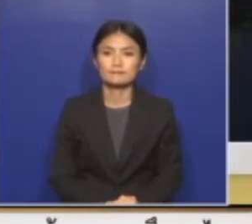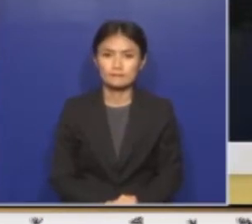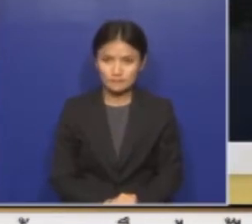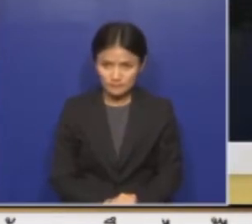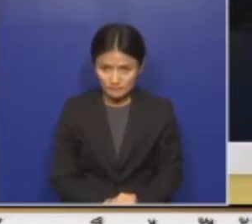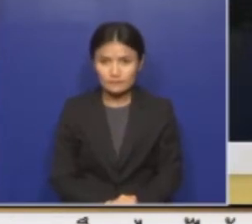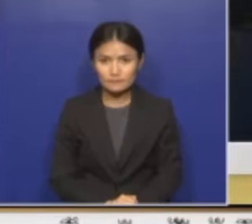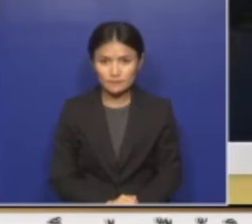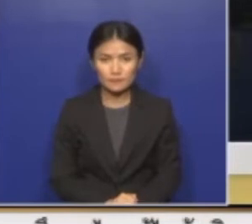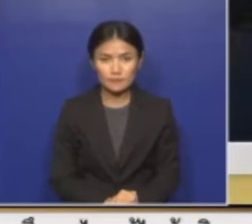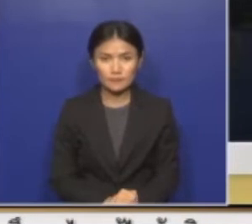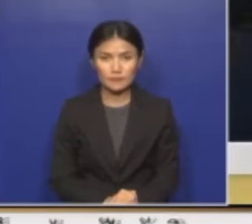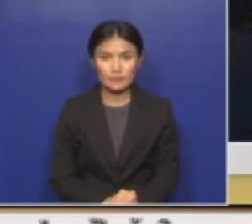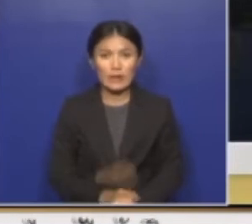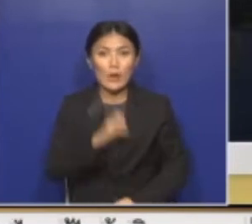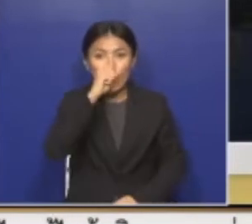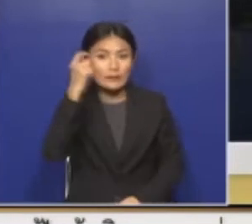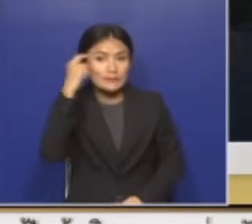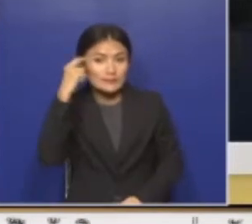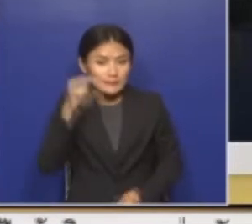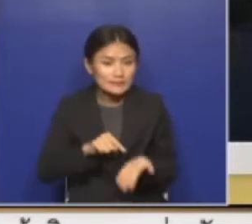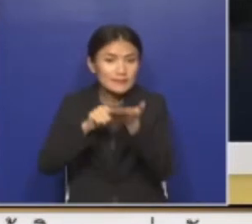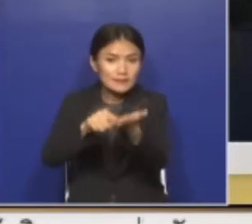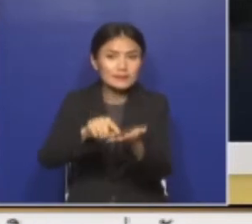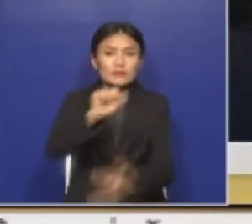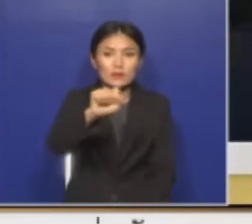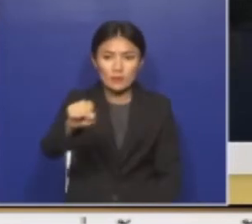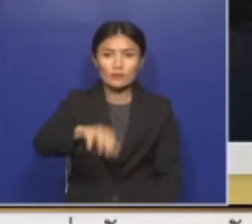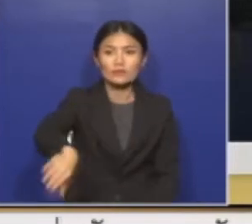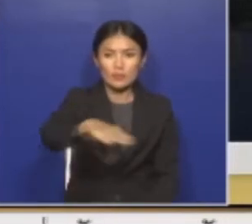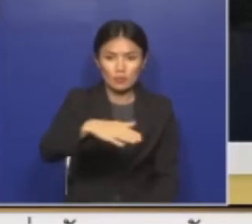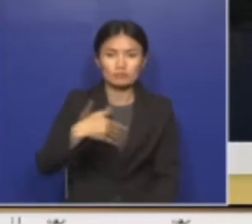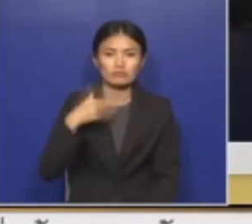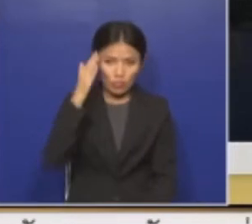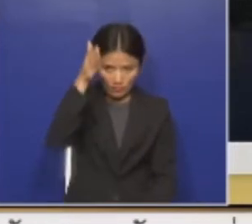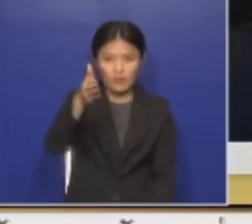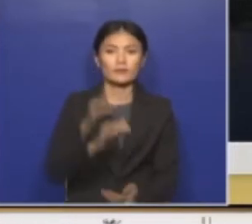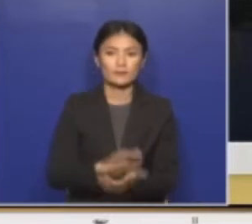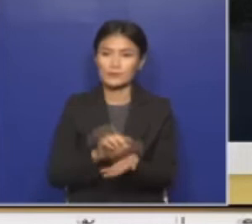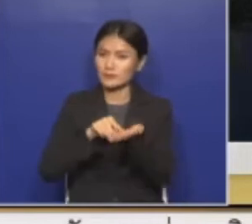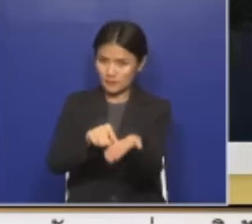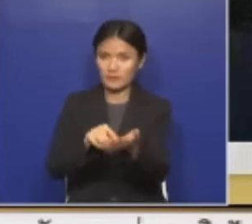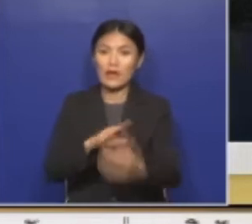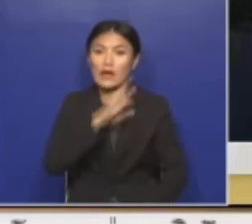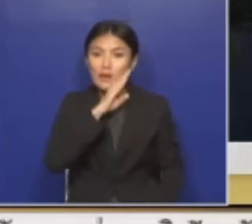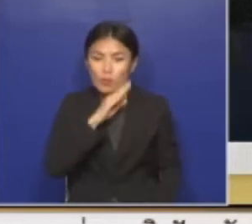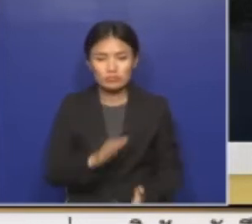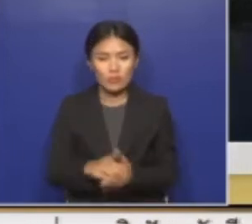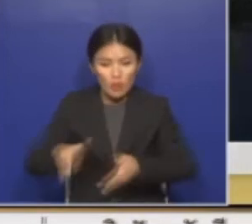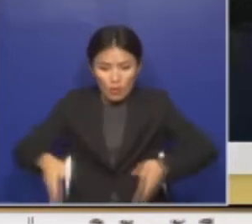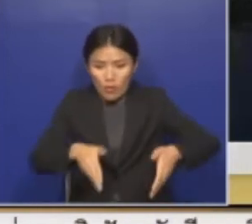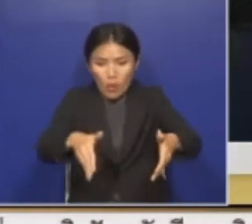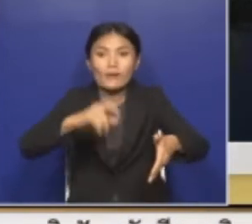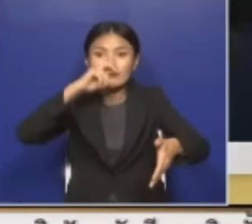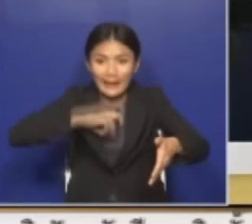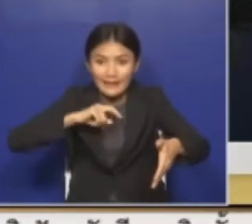อันนี้เป็นตัวเลขที่เราจะนำเสนอต่อสภาผู้แทนราษฎรในเวลาใกล้นี้ว่าถ้าเราขุดคลองไทยแล้ว